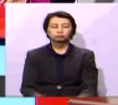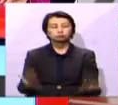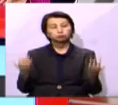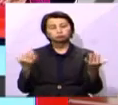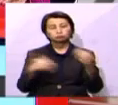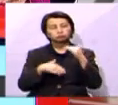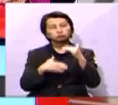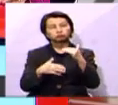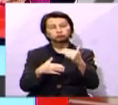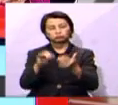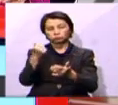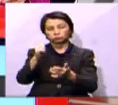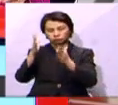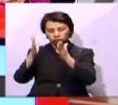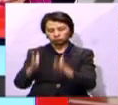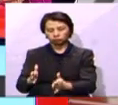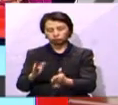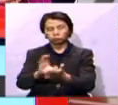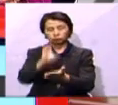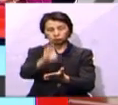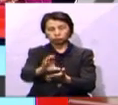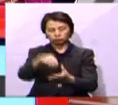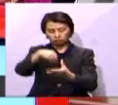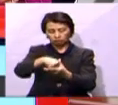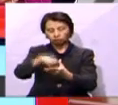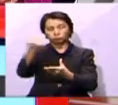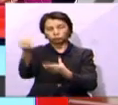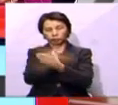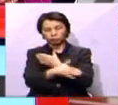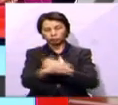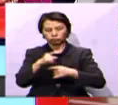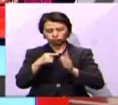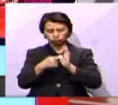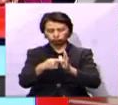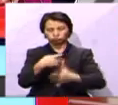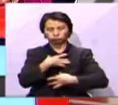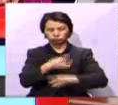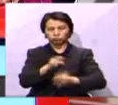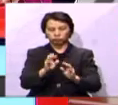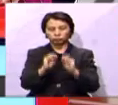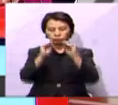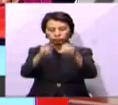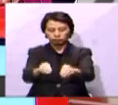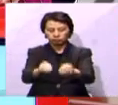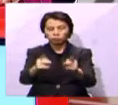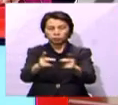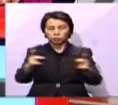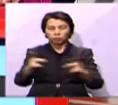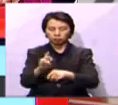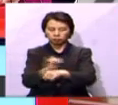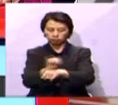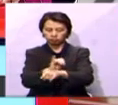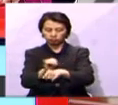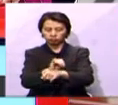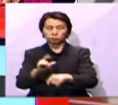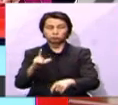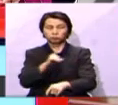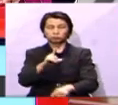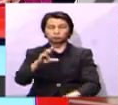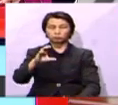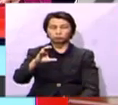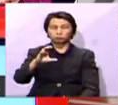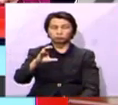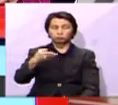Setakat ini, 10 pelabur potensi dari dalam dan luar negara menunjukkan minat untuk melabur di kawasan perindustrian Lembah